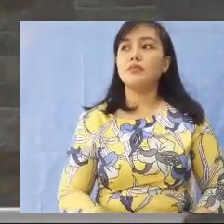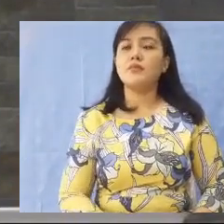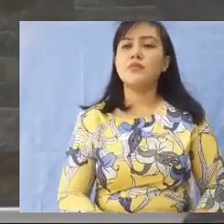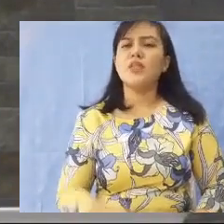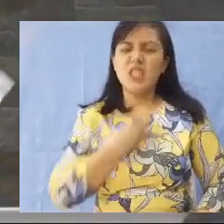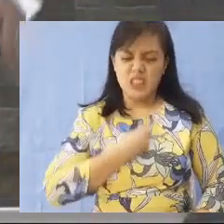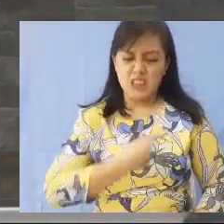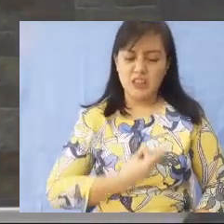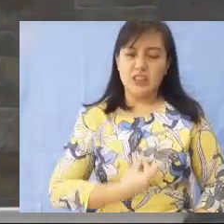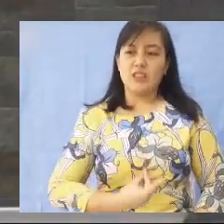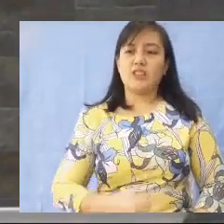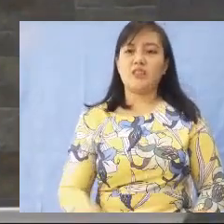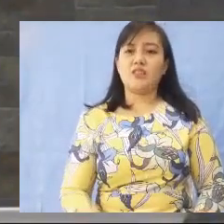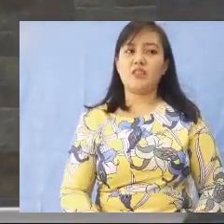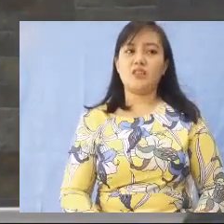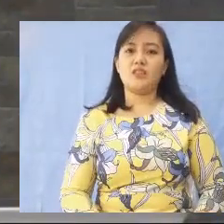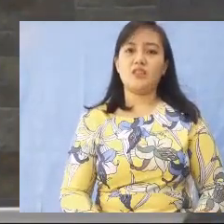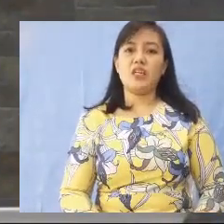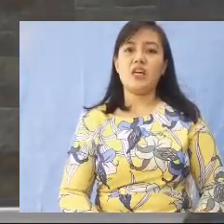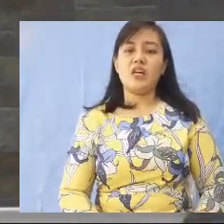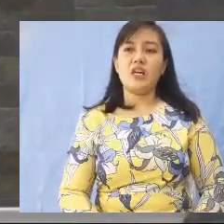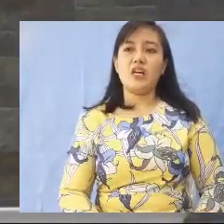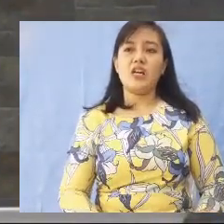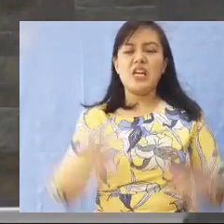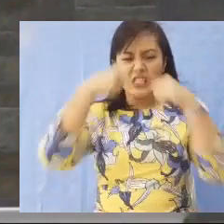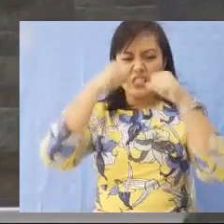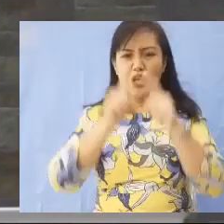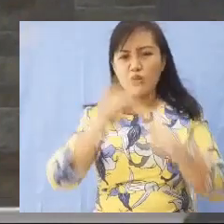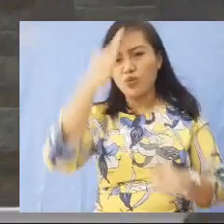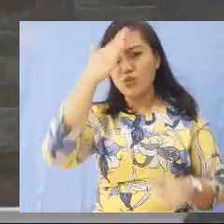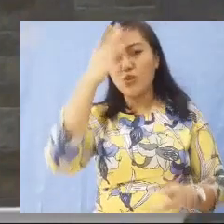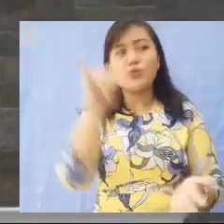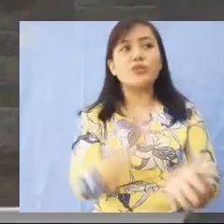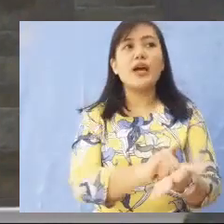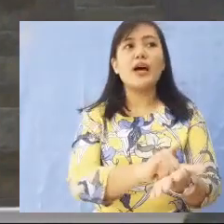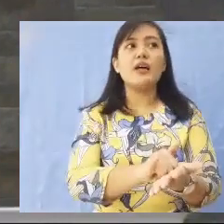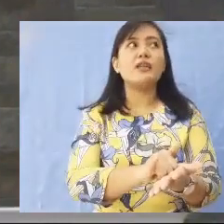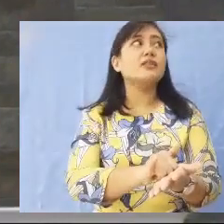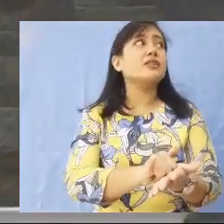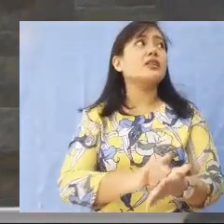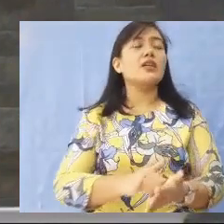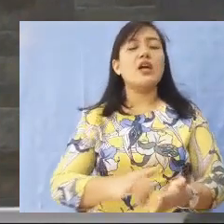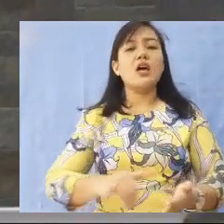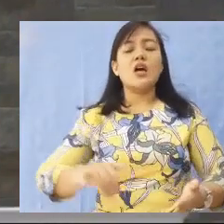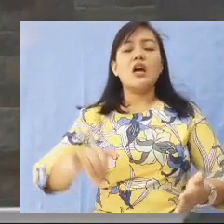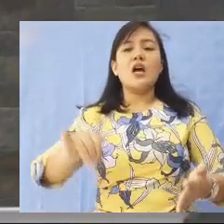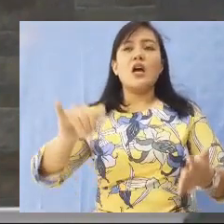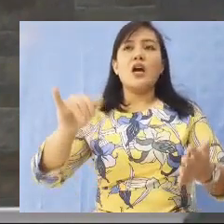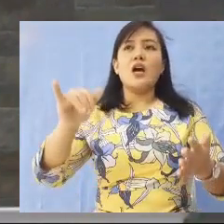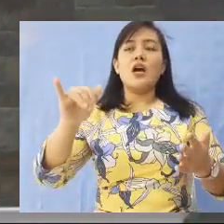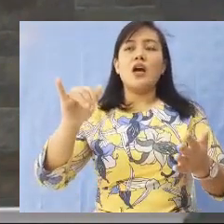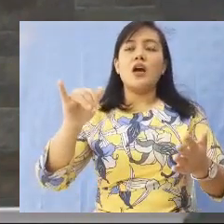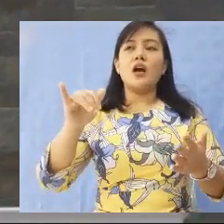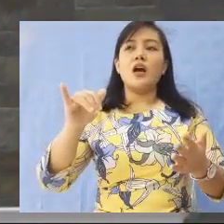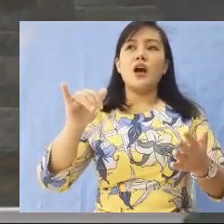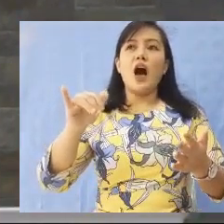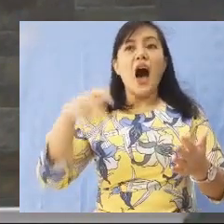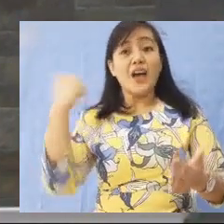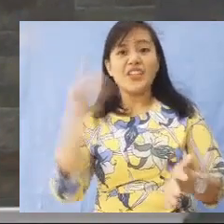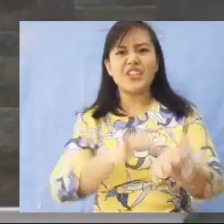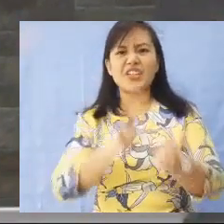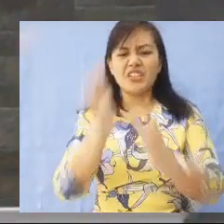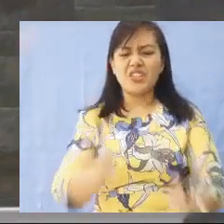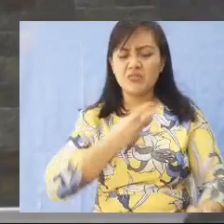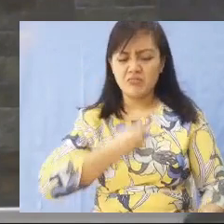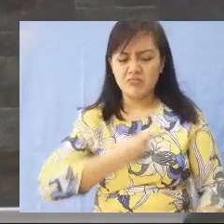Discourage. Isang Kristiyano, discourage. Anong ginawa? Nagpakamatay. Discourage. Samantalang, mga kapatid,